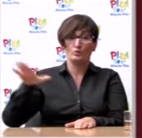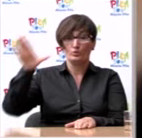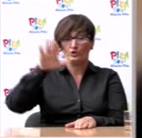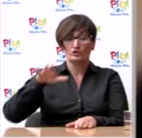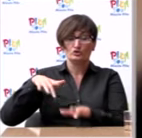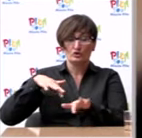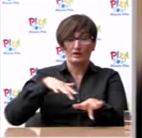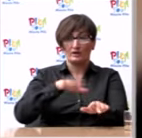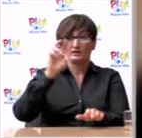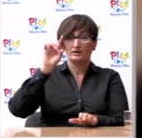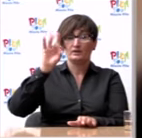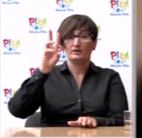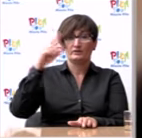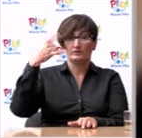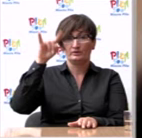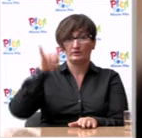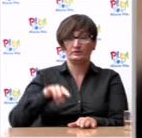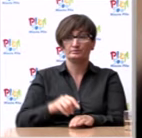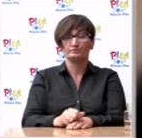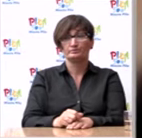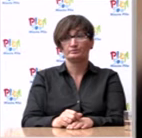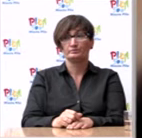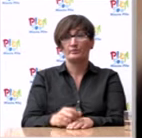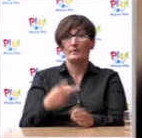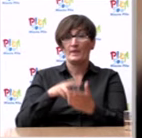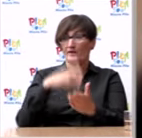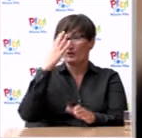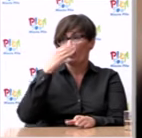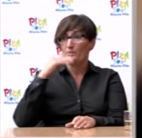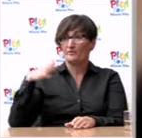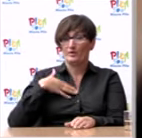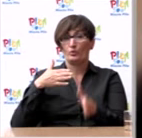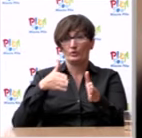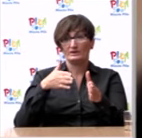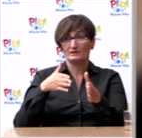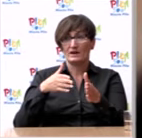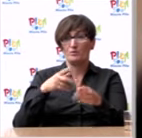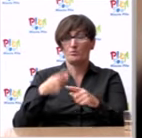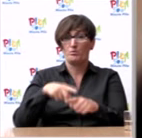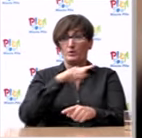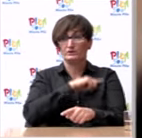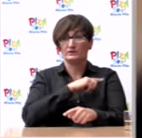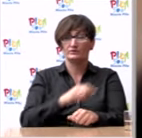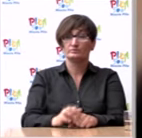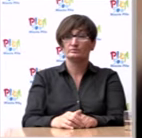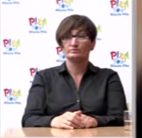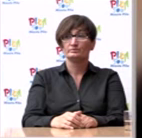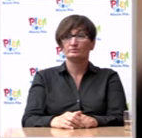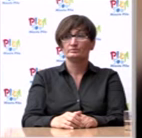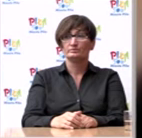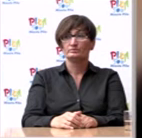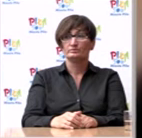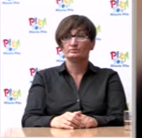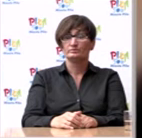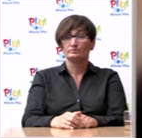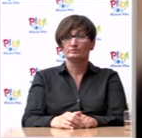Gwdy. Tu widzimy orientację z lewej strony Aleja Poznańska. Poproszę o uchwałę o przystąpieniu, załącznik